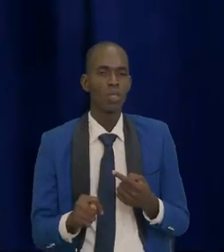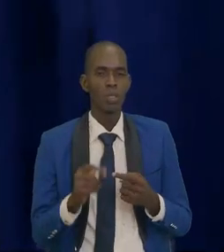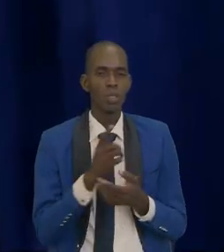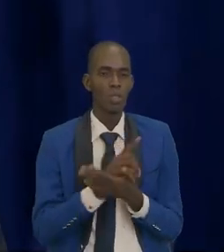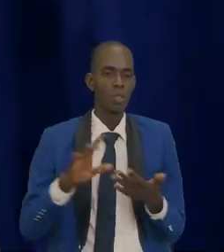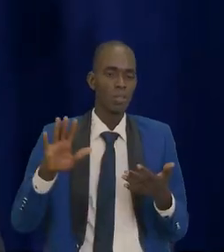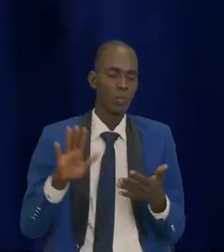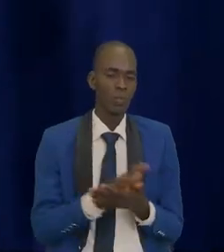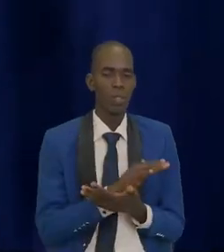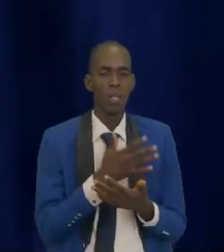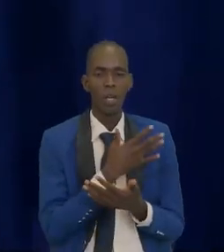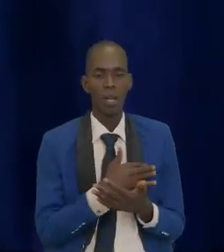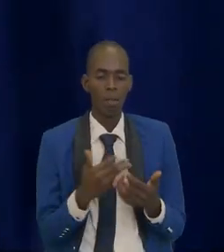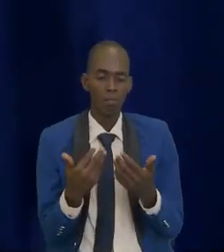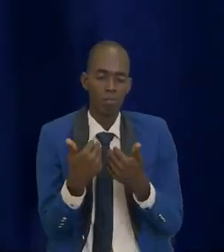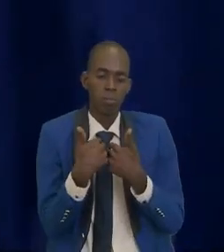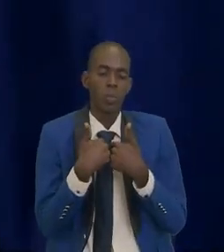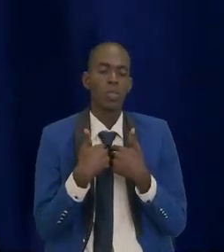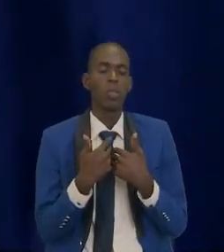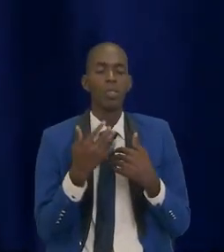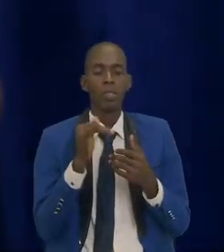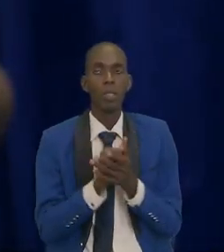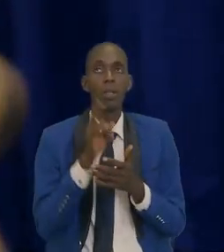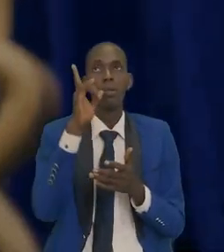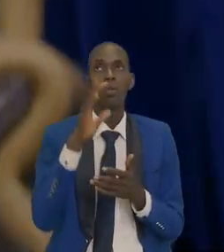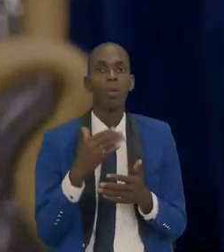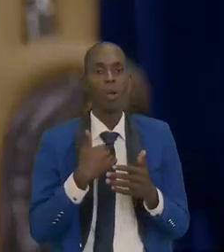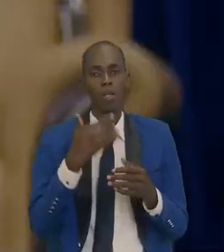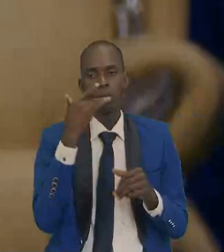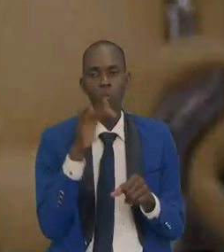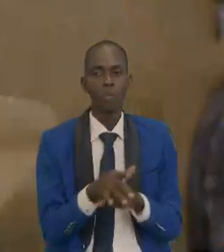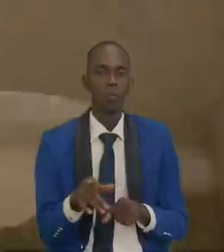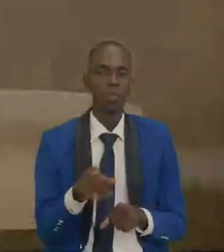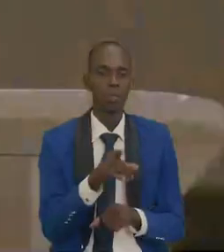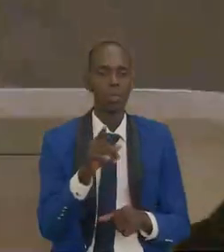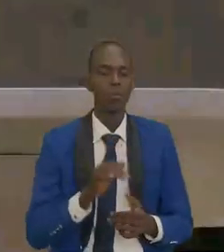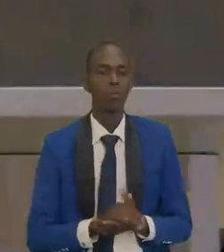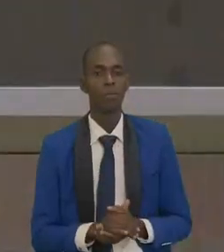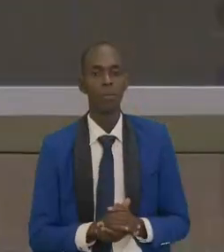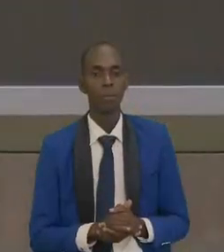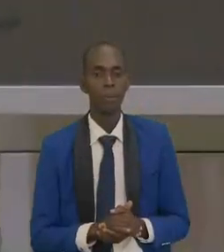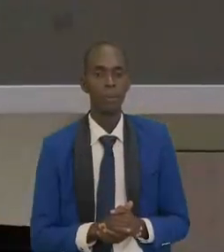surnaturel, qui conduit dans les possessions que Dieu a promises.